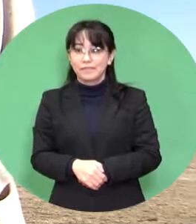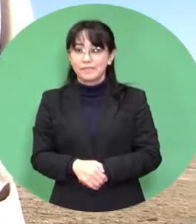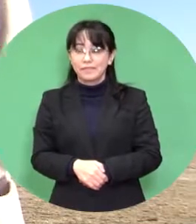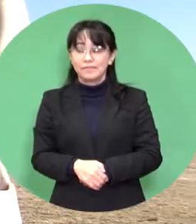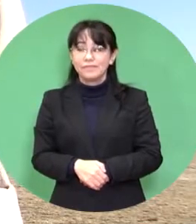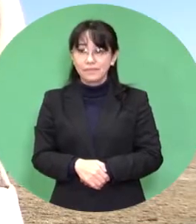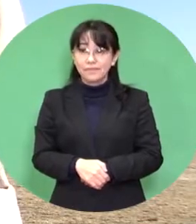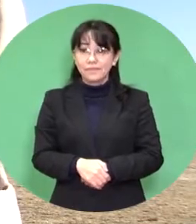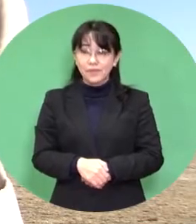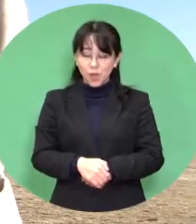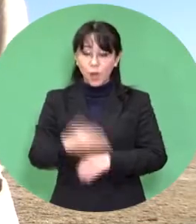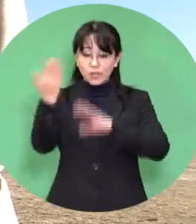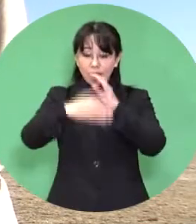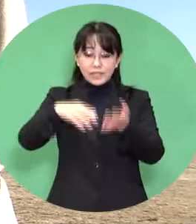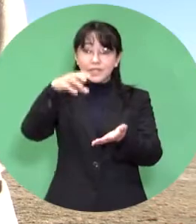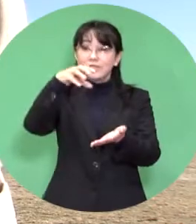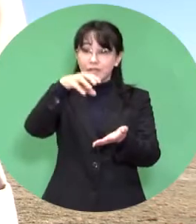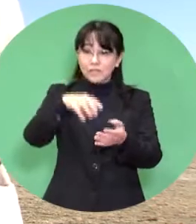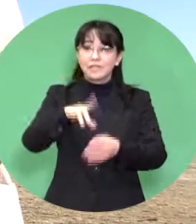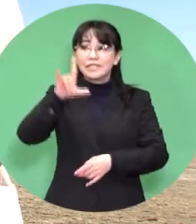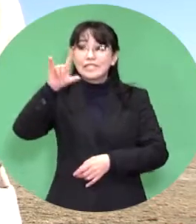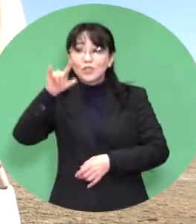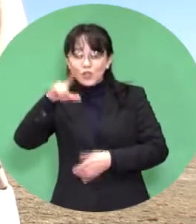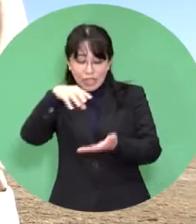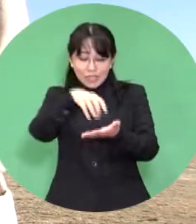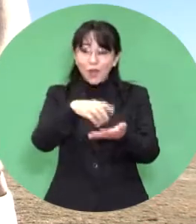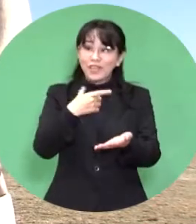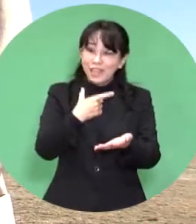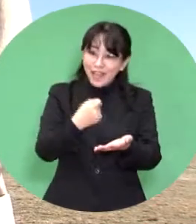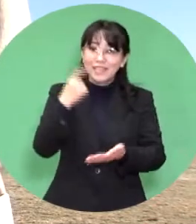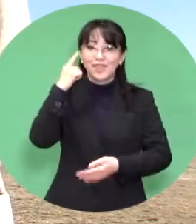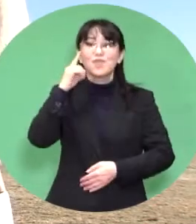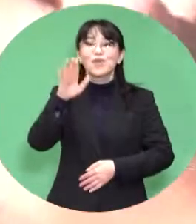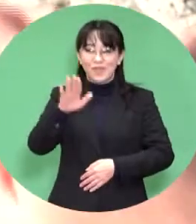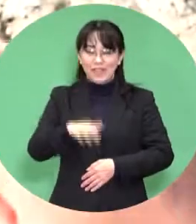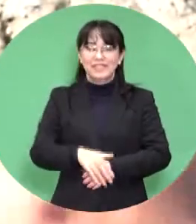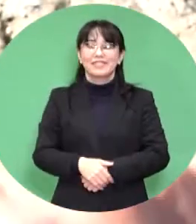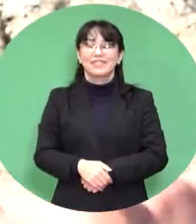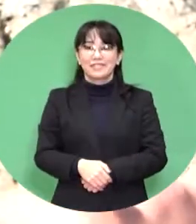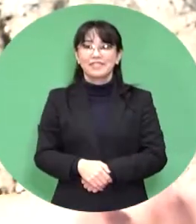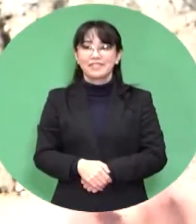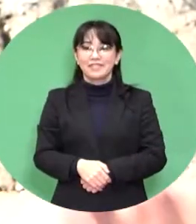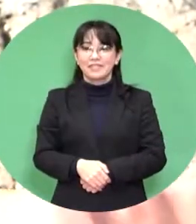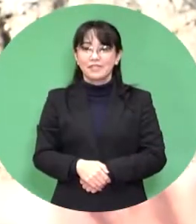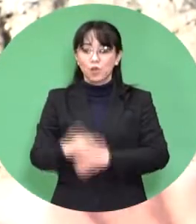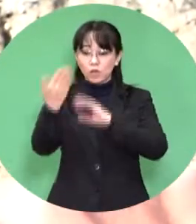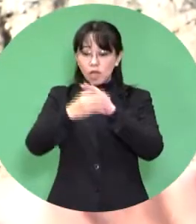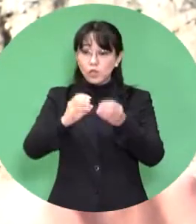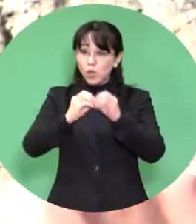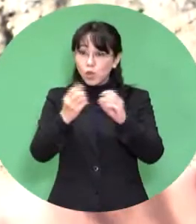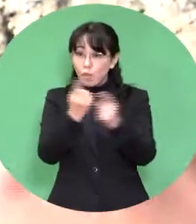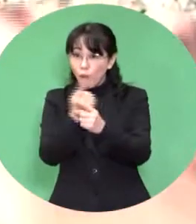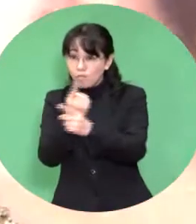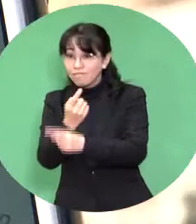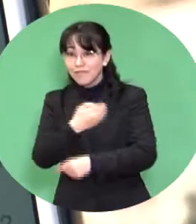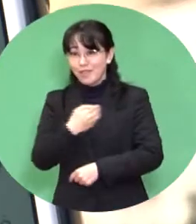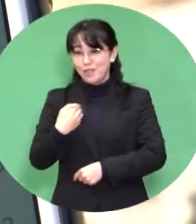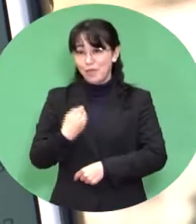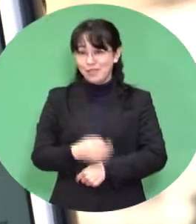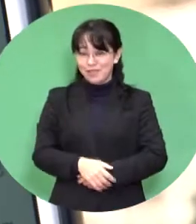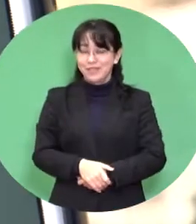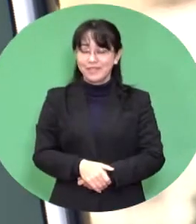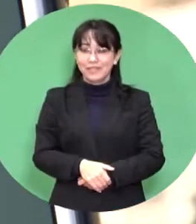早速撮った写真をインスタグラムにアップしたいと思います。写真の色も加工することができるんです